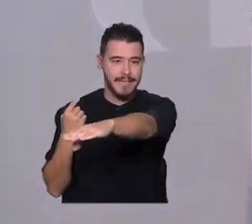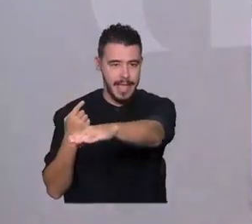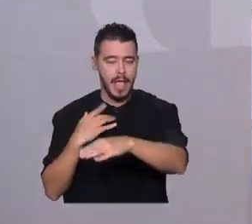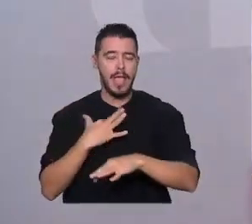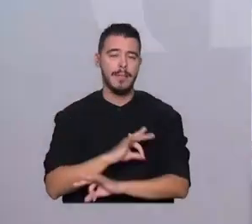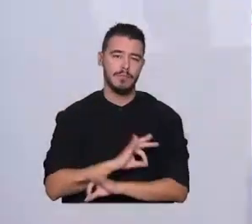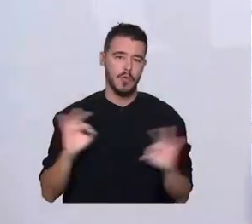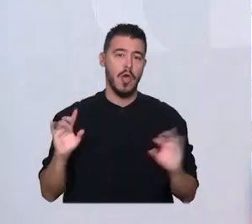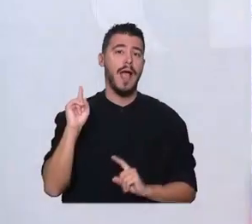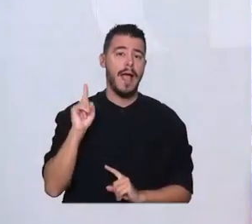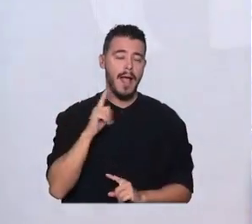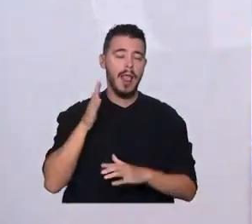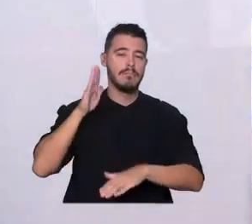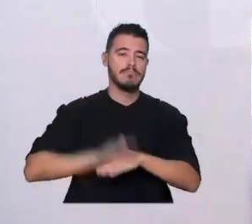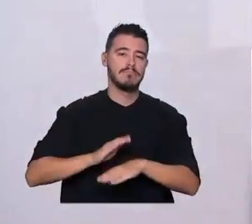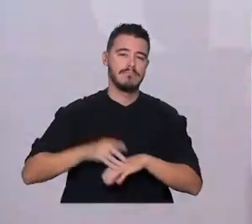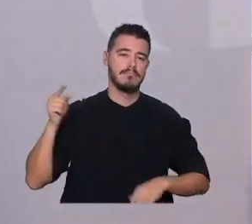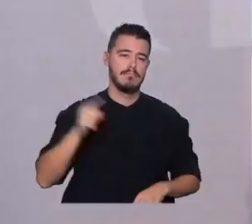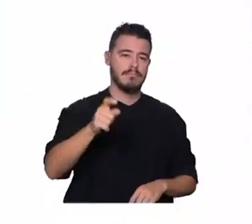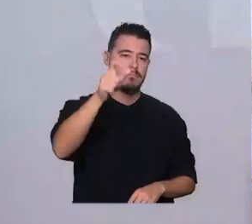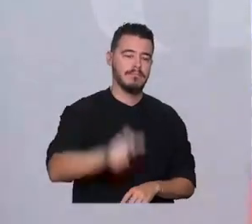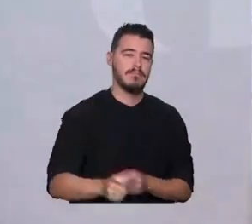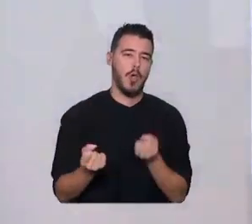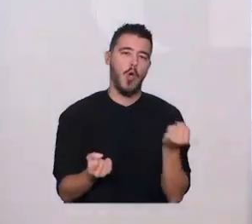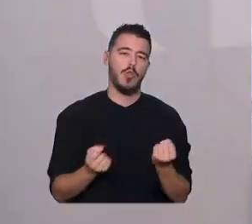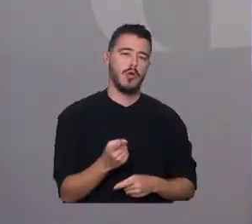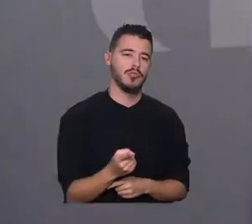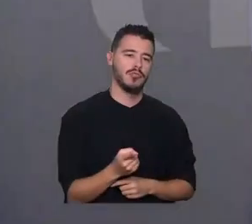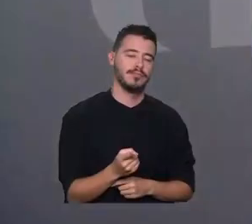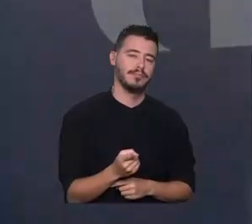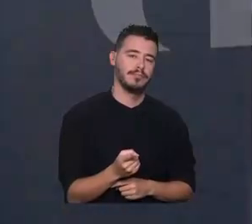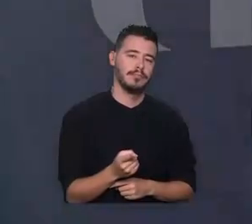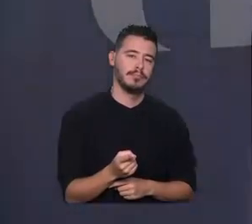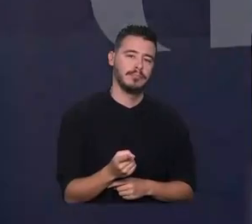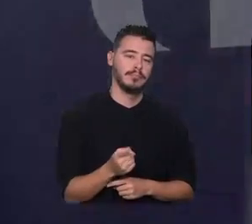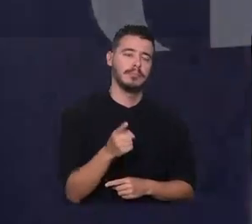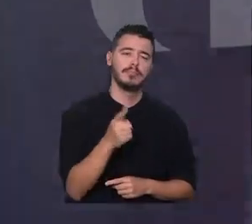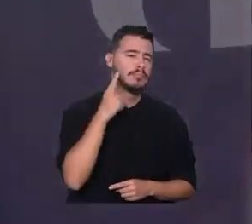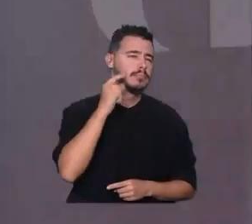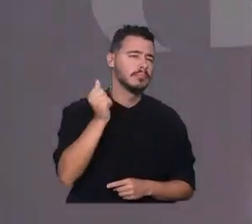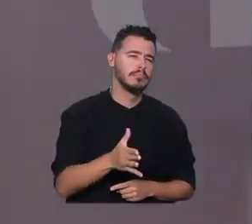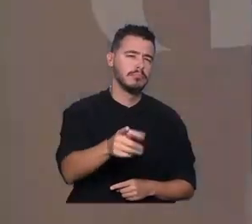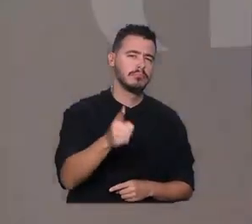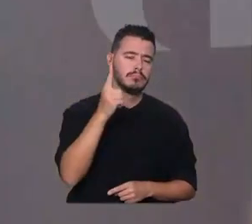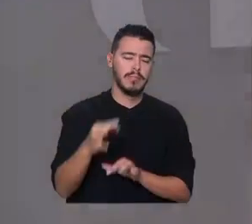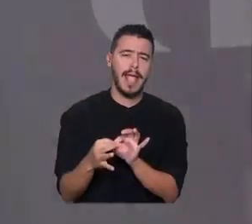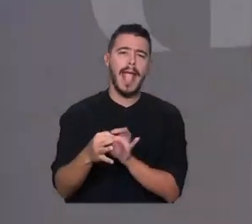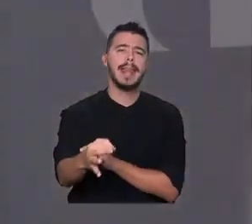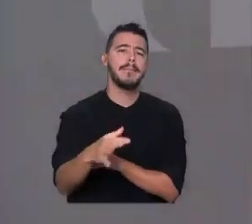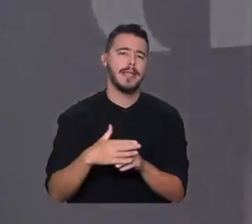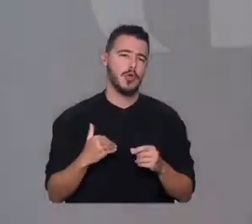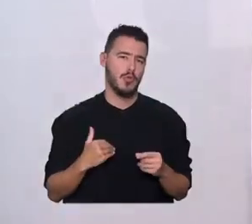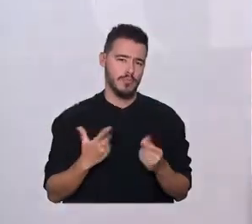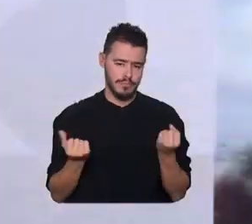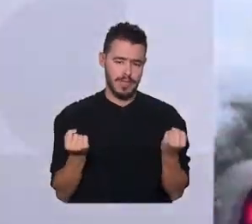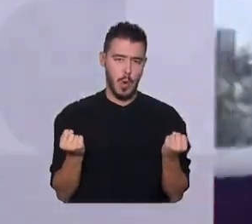πραγματικά. Και τι συζήτηση θα κάναμε τώρα. Αν είχε βρεθεί ένα μέτρο πιο πέρα. Ένα μέτρο πιο